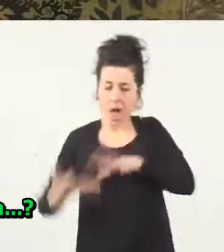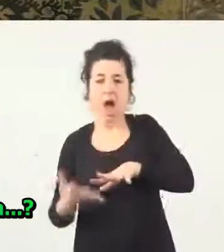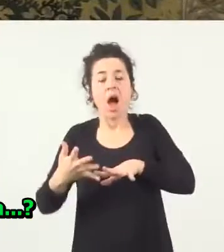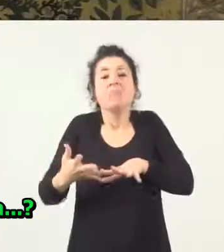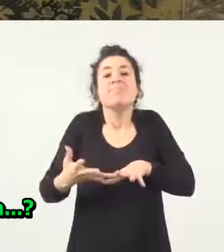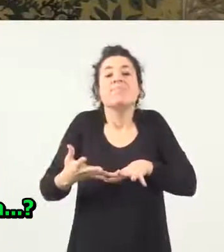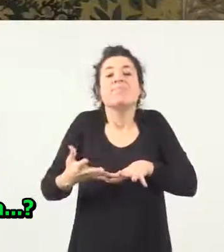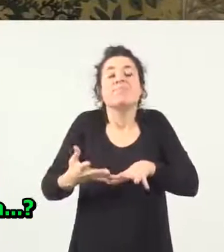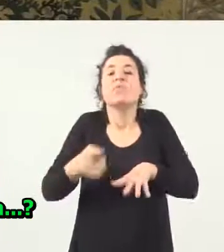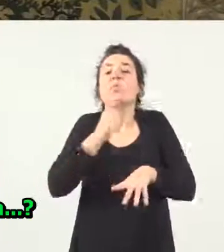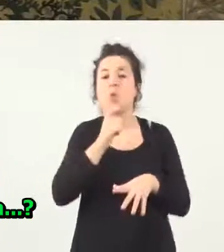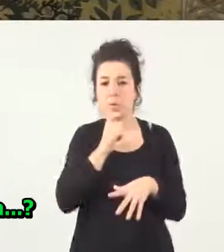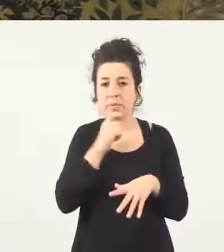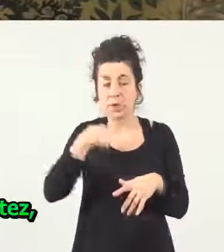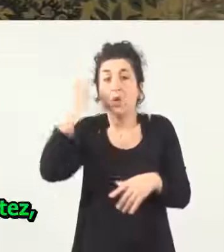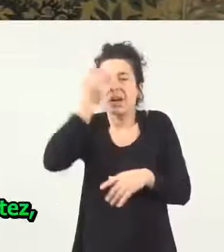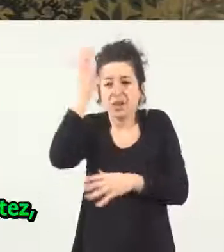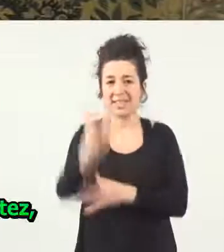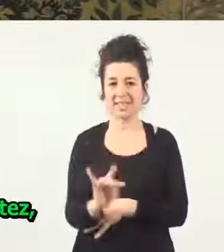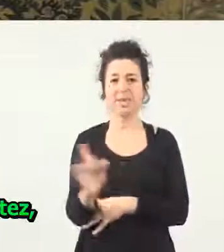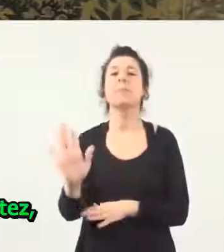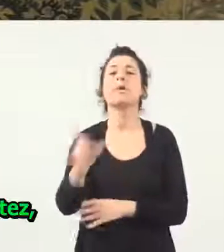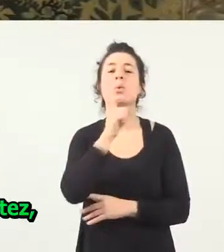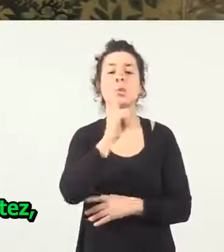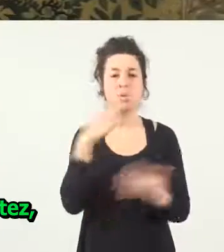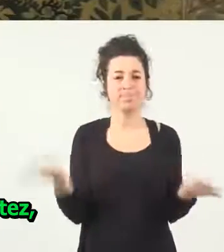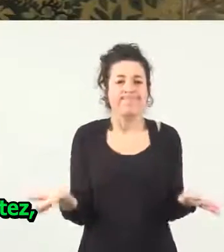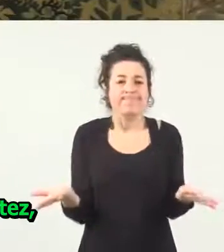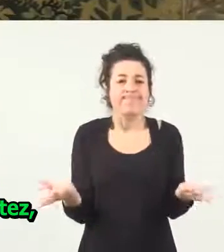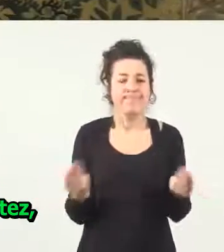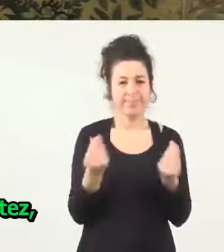pentsatzen dut baietz, baina nola, ulertzen duzuen, nola bait